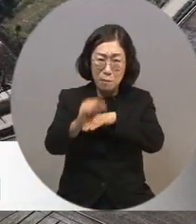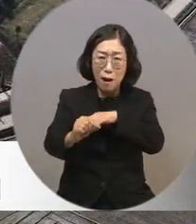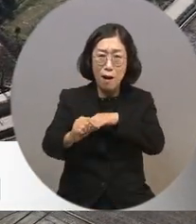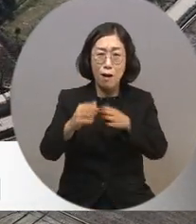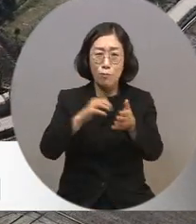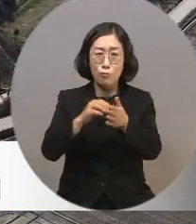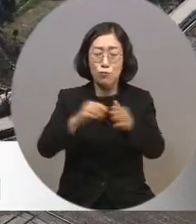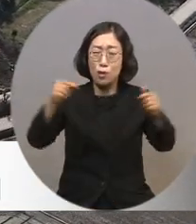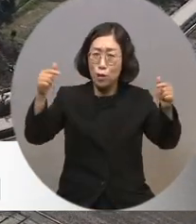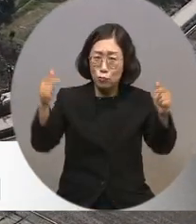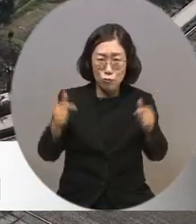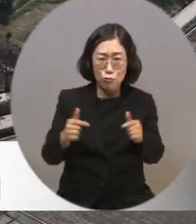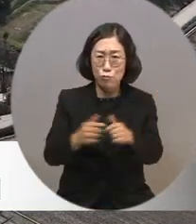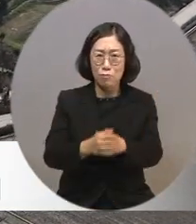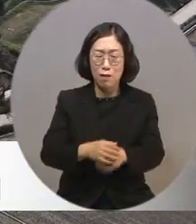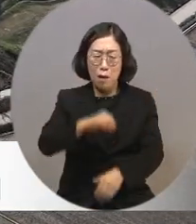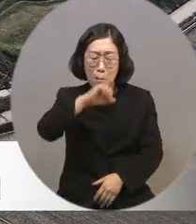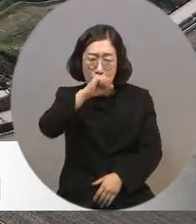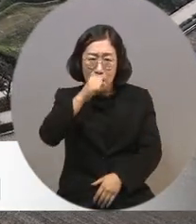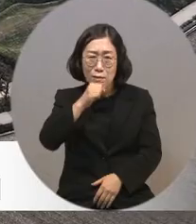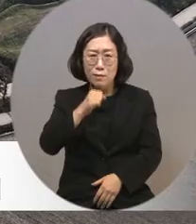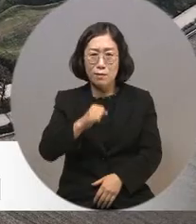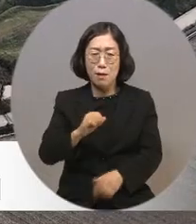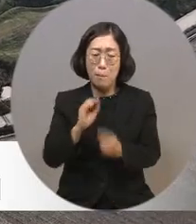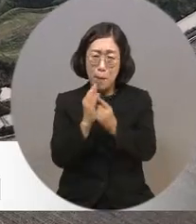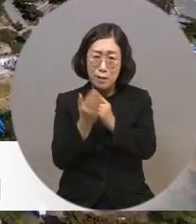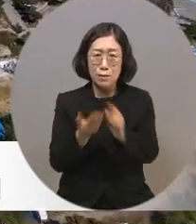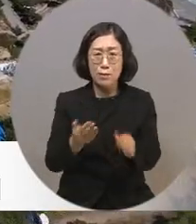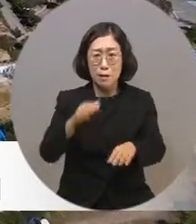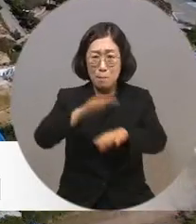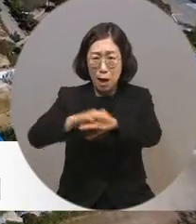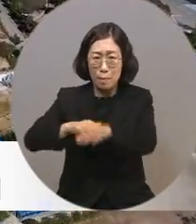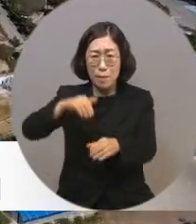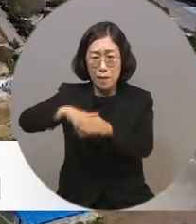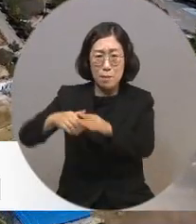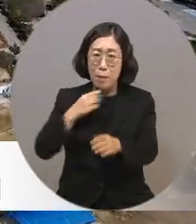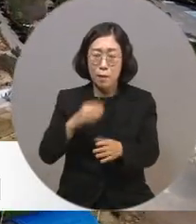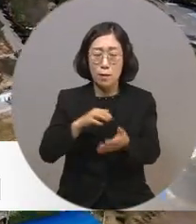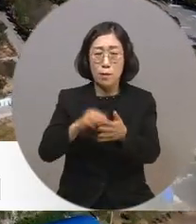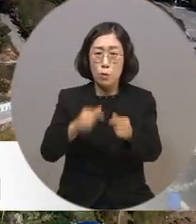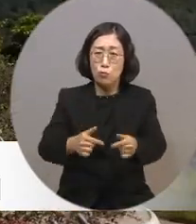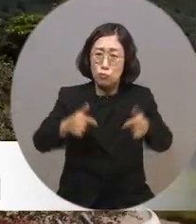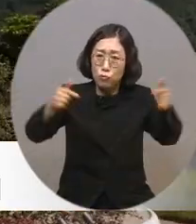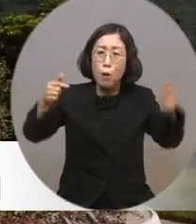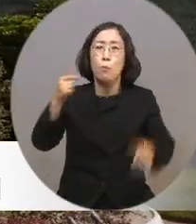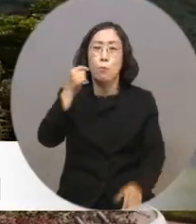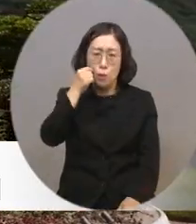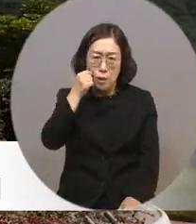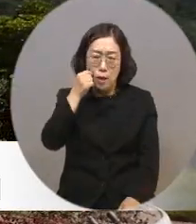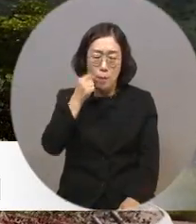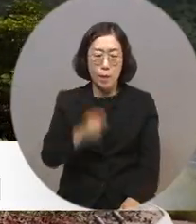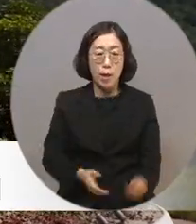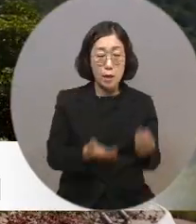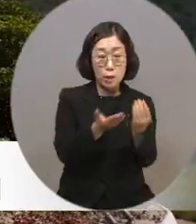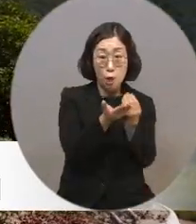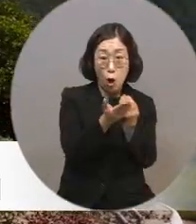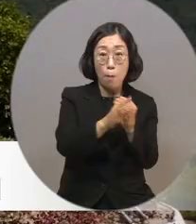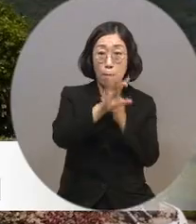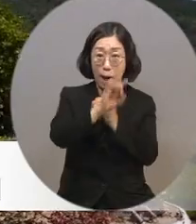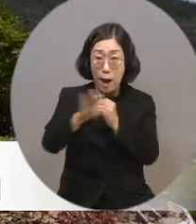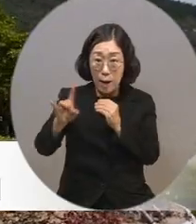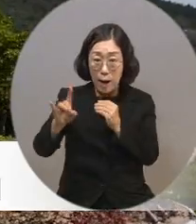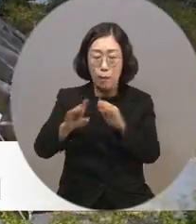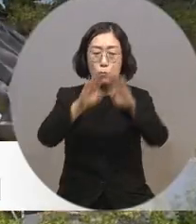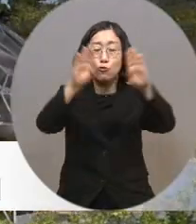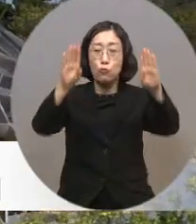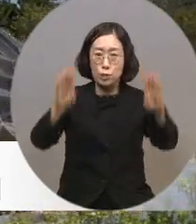속에서 양파와 마늘 농사로는 이기를 극복할 수 없다고 판단한 신안군은 1도 1무지엄 정책을